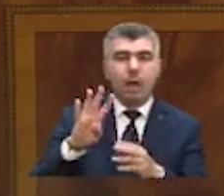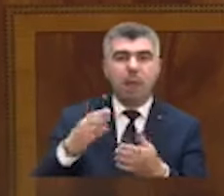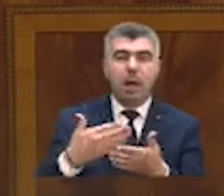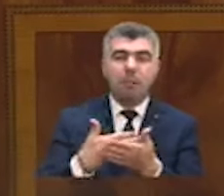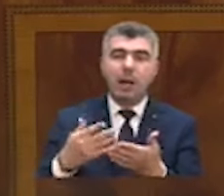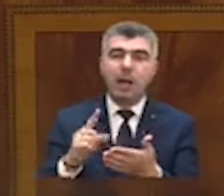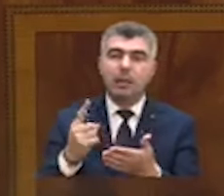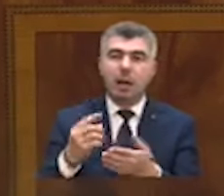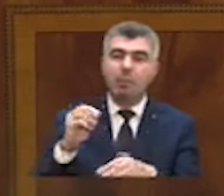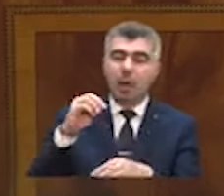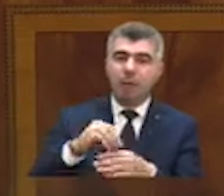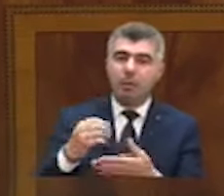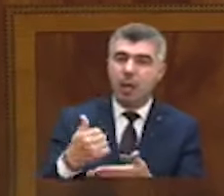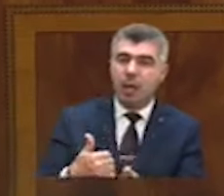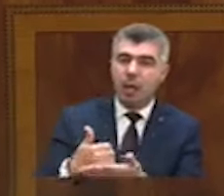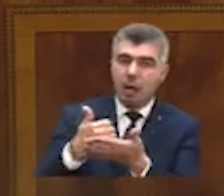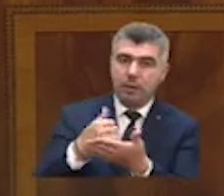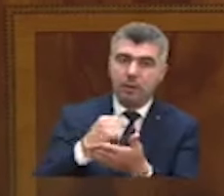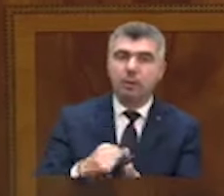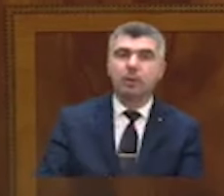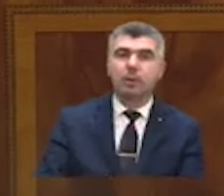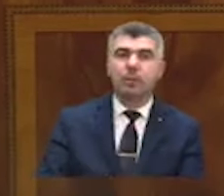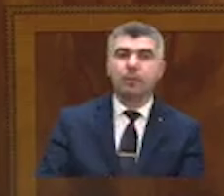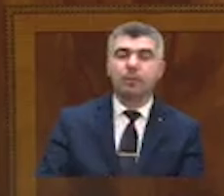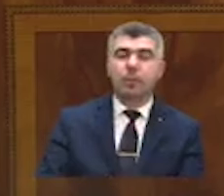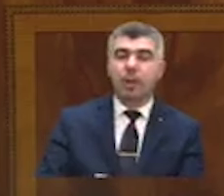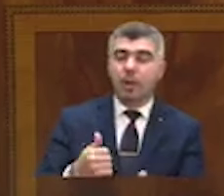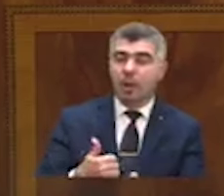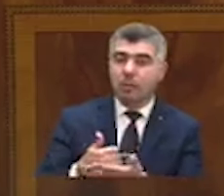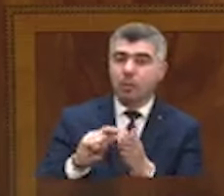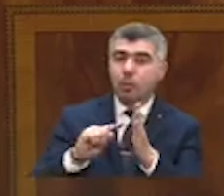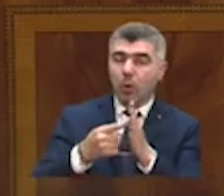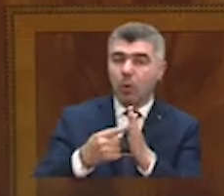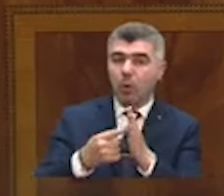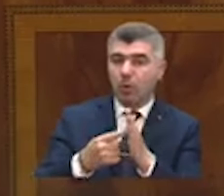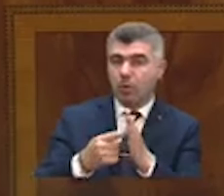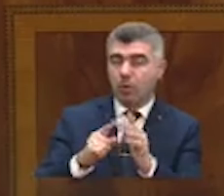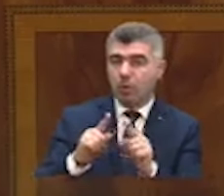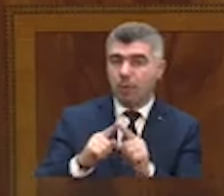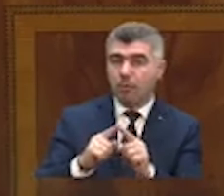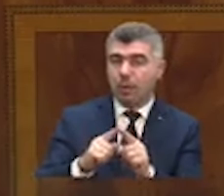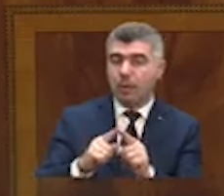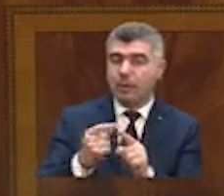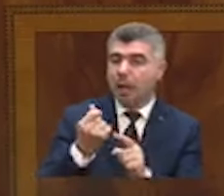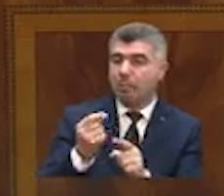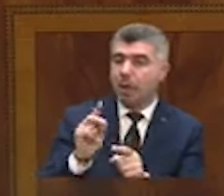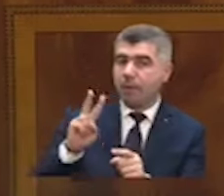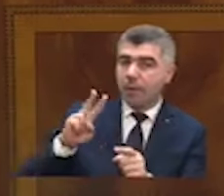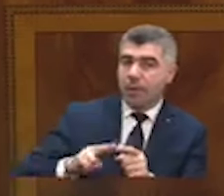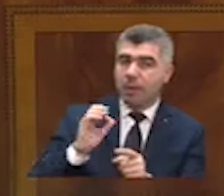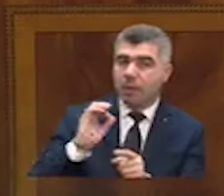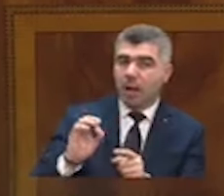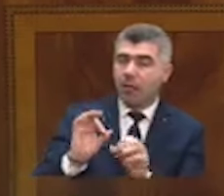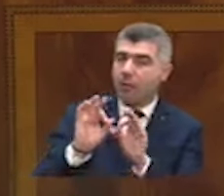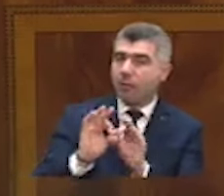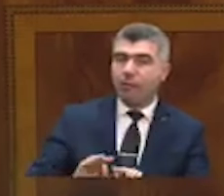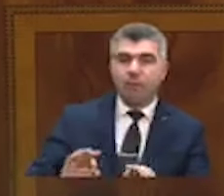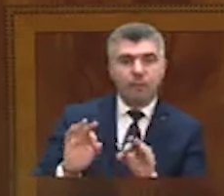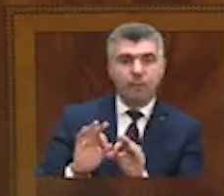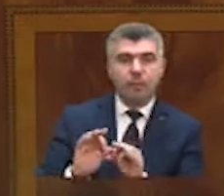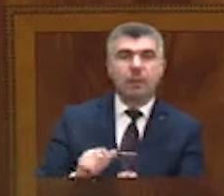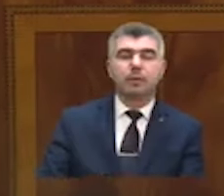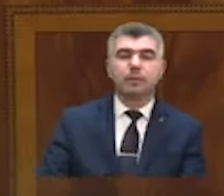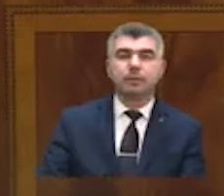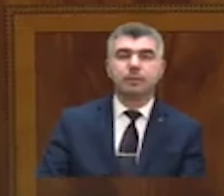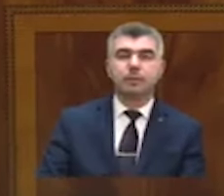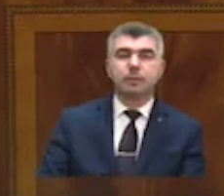الدرهم كذلك باش تعطين سون لانه ما الثمن الحقيقي فهذ كلها